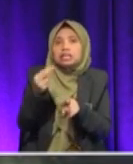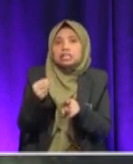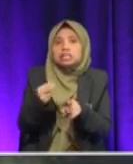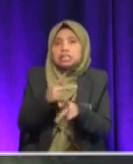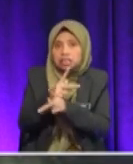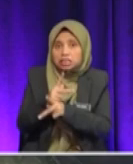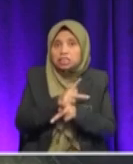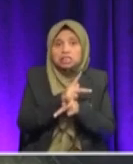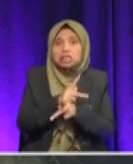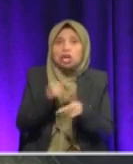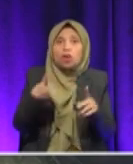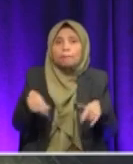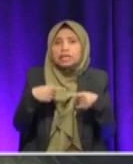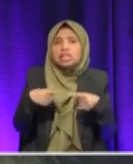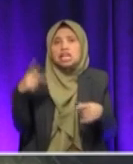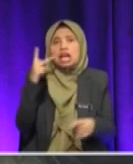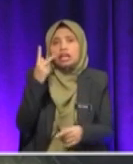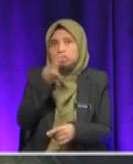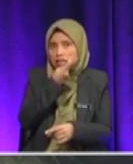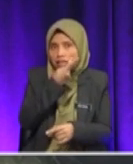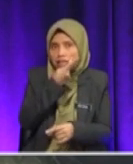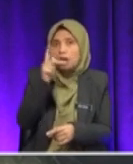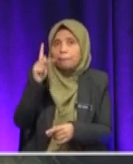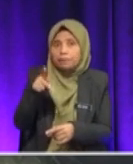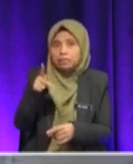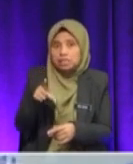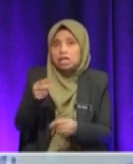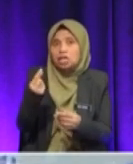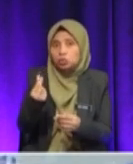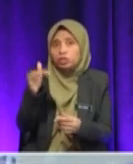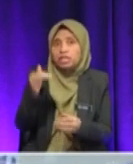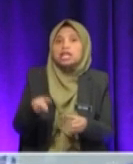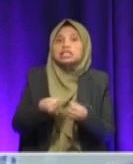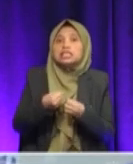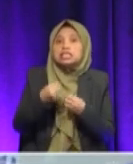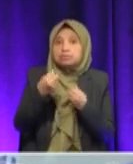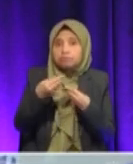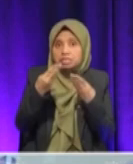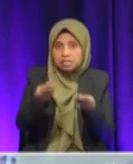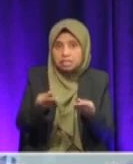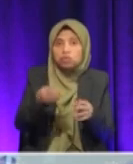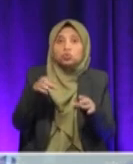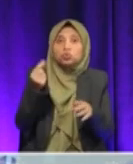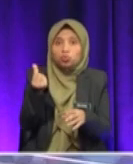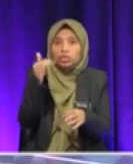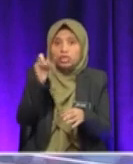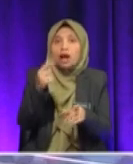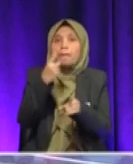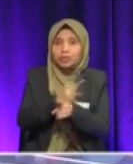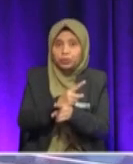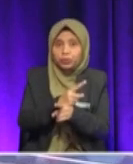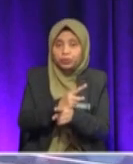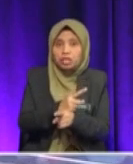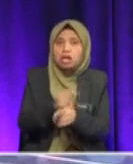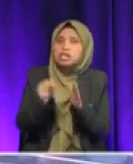kantin sekolah ataupun di kedai daging pastikan duit Yang awak sediakan itu adalah yang betul oke paillette